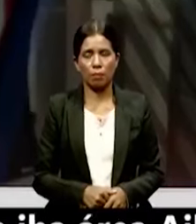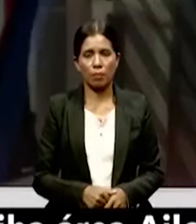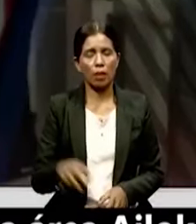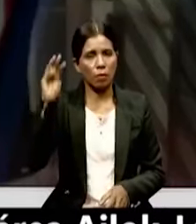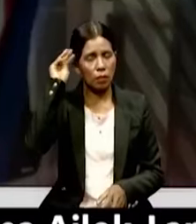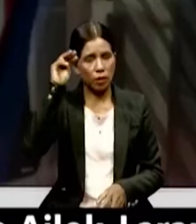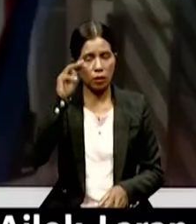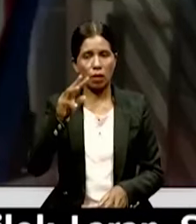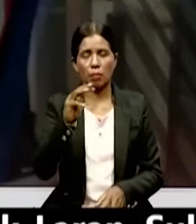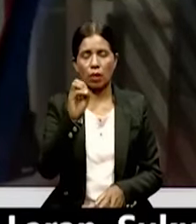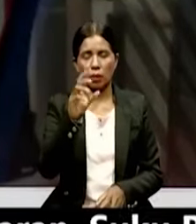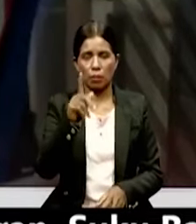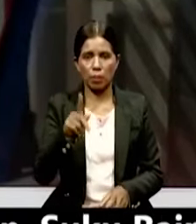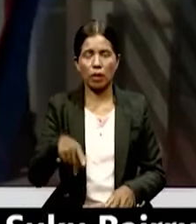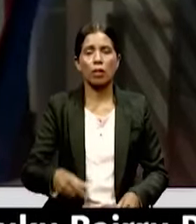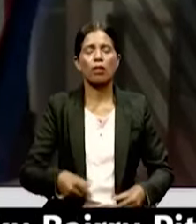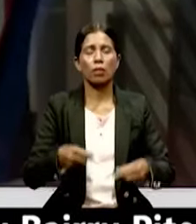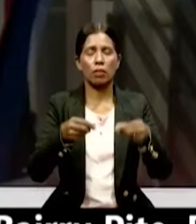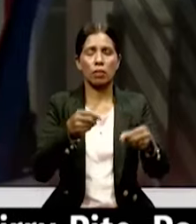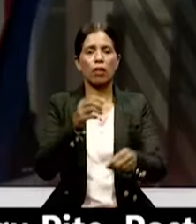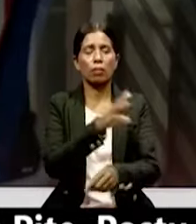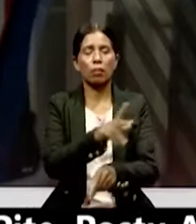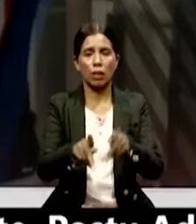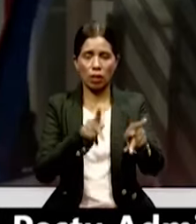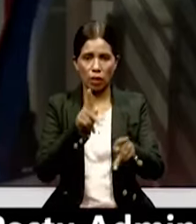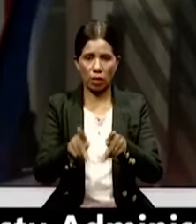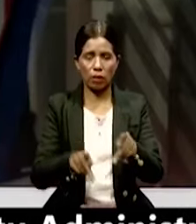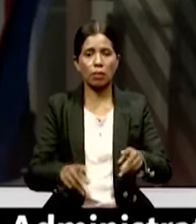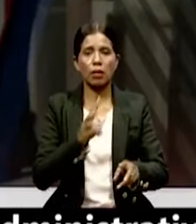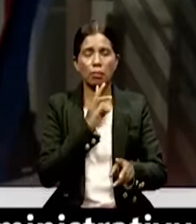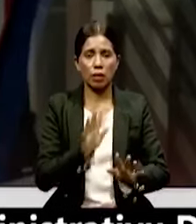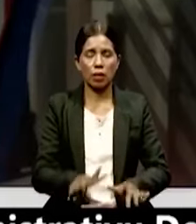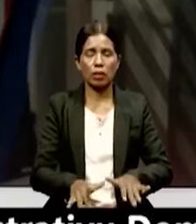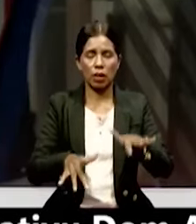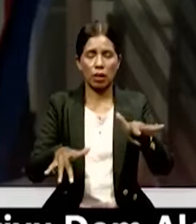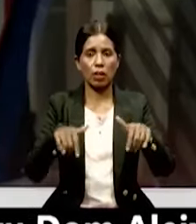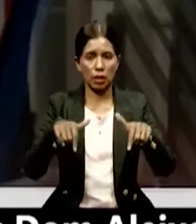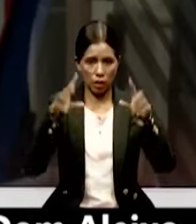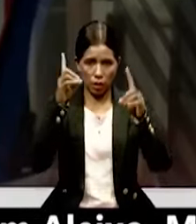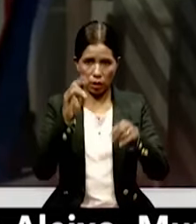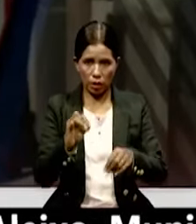Ministro de Obras Públicas foi culpa da comunidade quando a inundação não acontece e a dele.